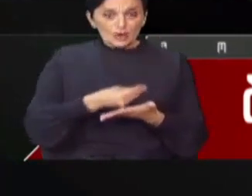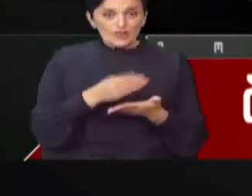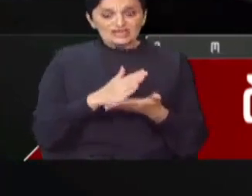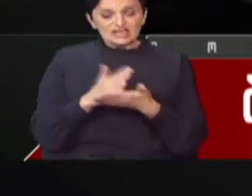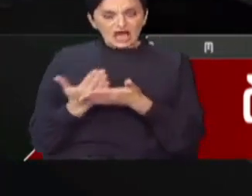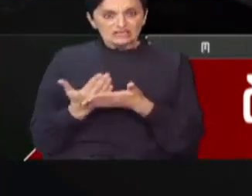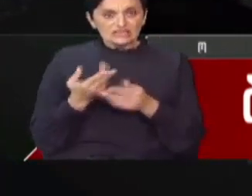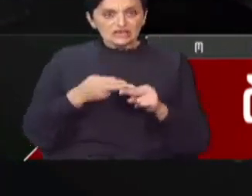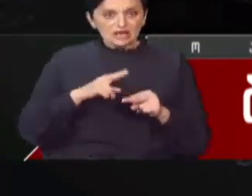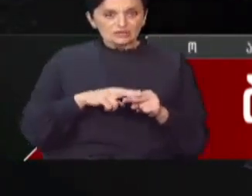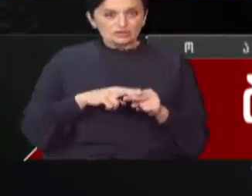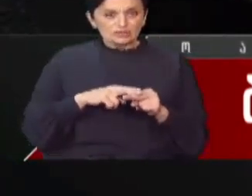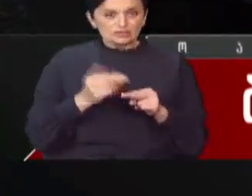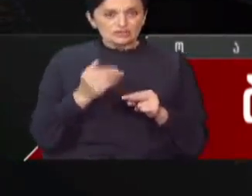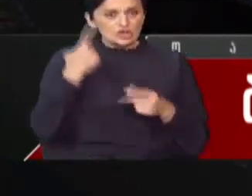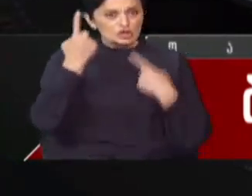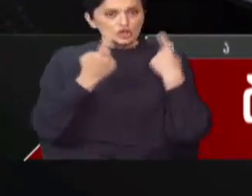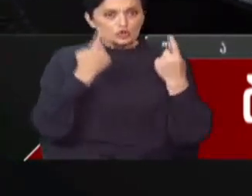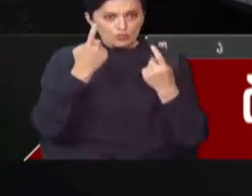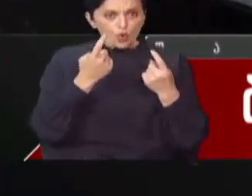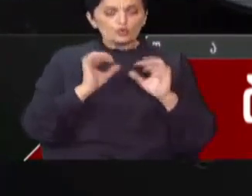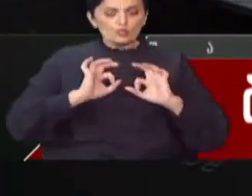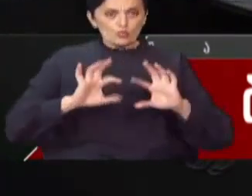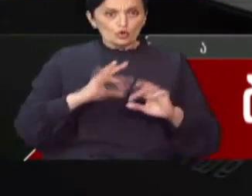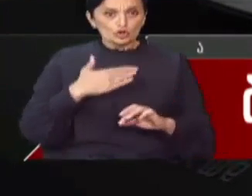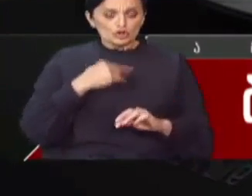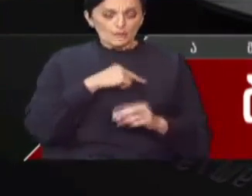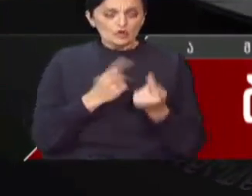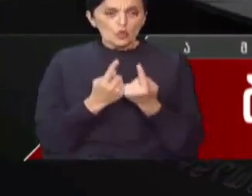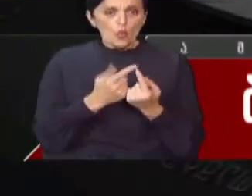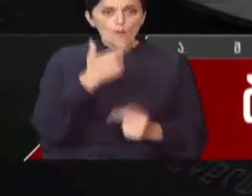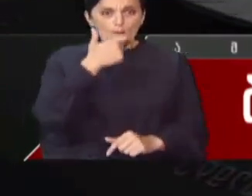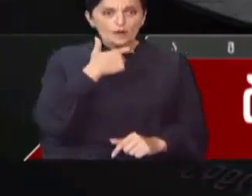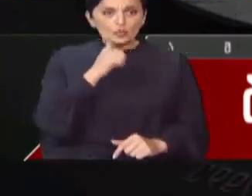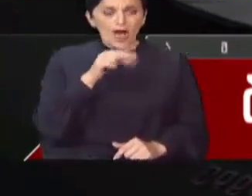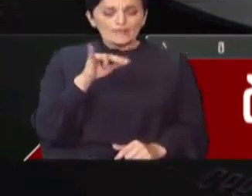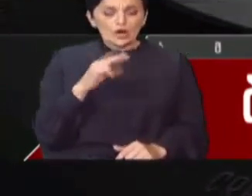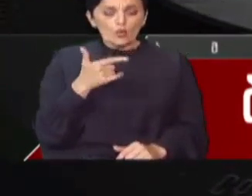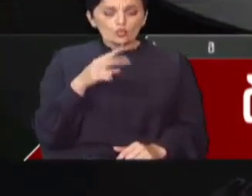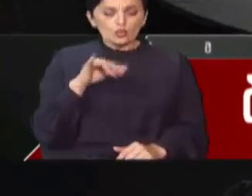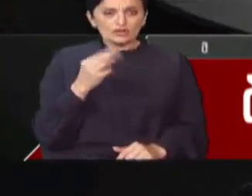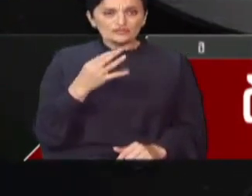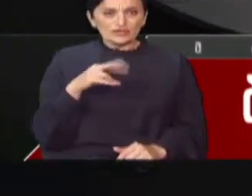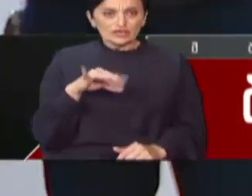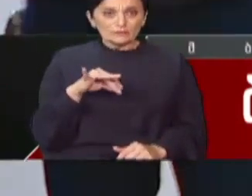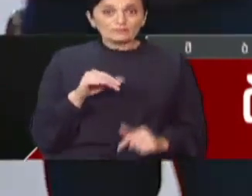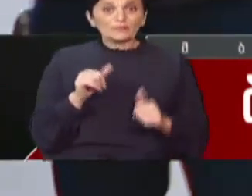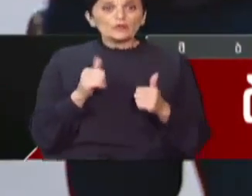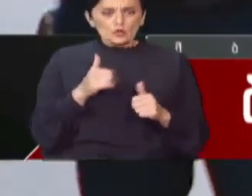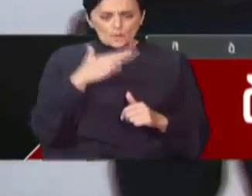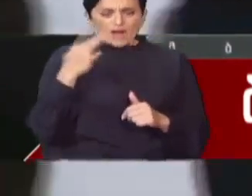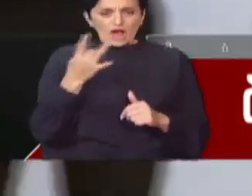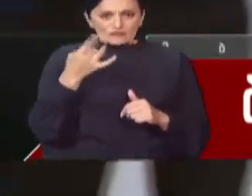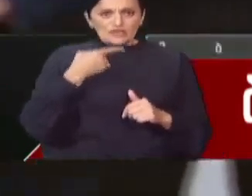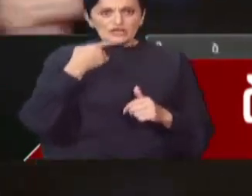ნაწილს, აღნიშნულზე ინფორმაციას მოგაწვით ჩემი კოლეგა ბატონი ამირან გულუაშვილი. Როგორც არაერთხელ